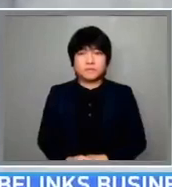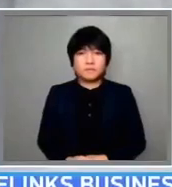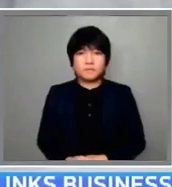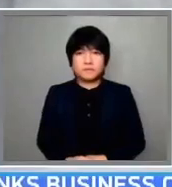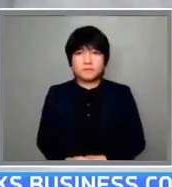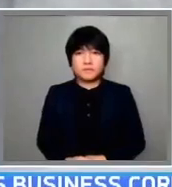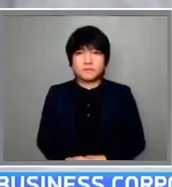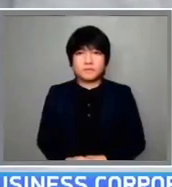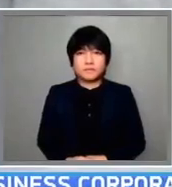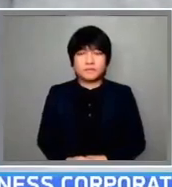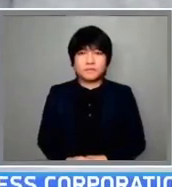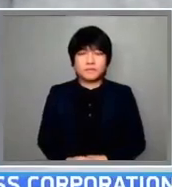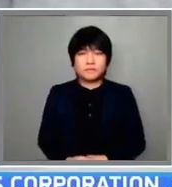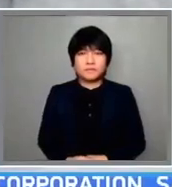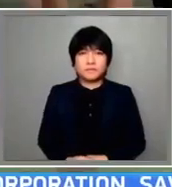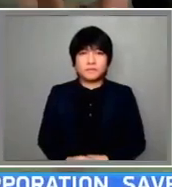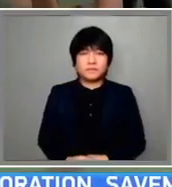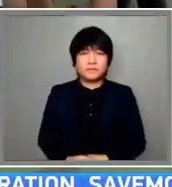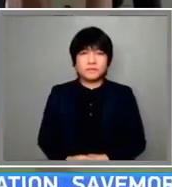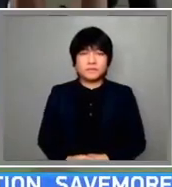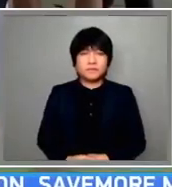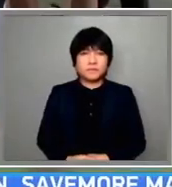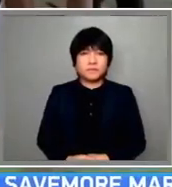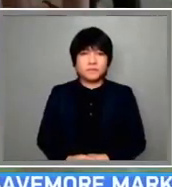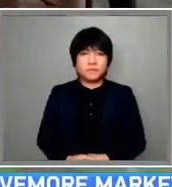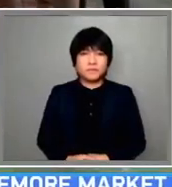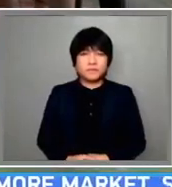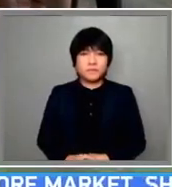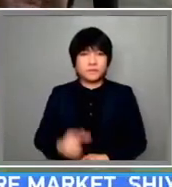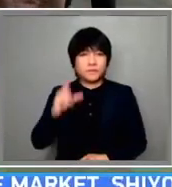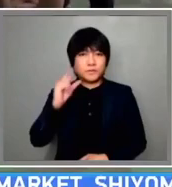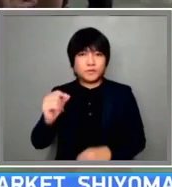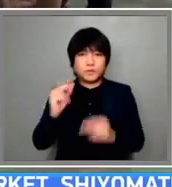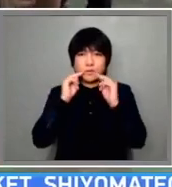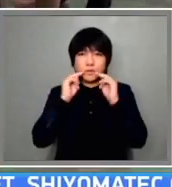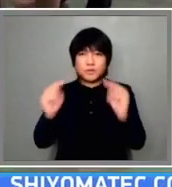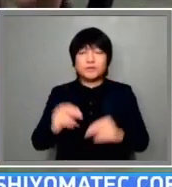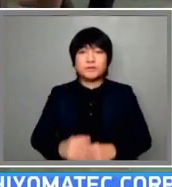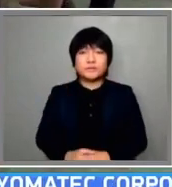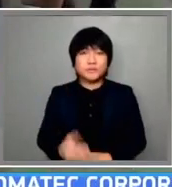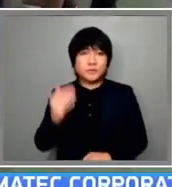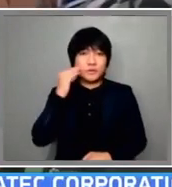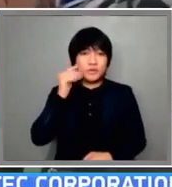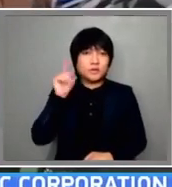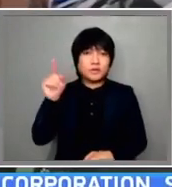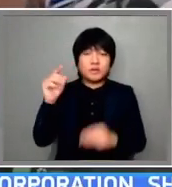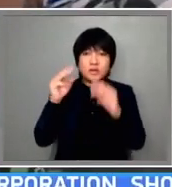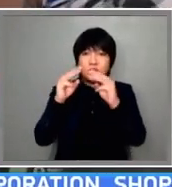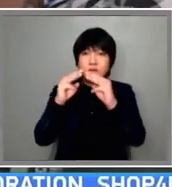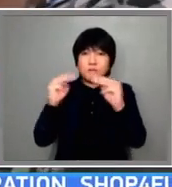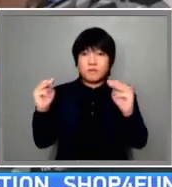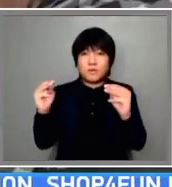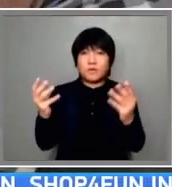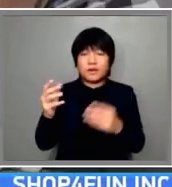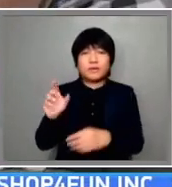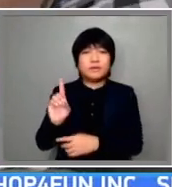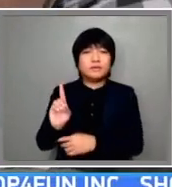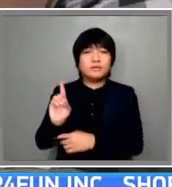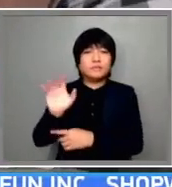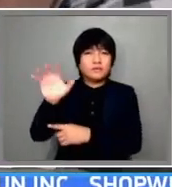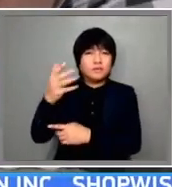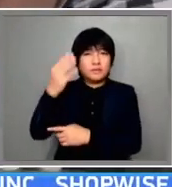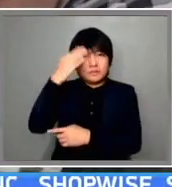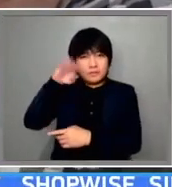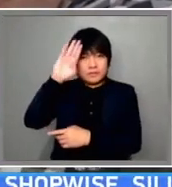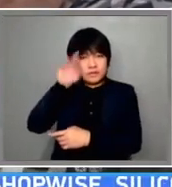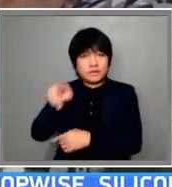Ito na ang mabilisang balita. Sa parking lot na isang mall sa Dasmariñas, Cavite, na aresto ang tatlong babae dahil sa pagbenta ng ilegal